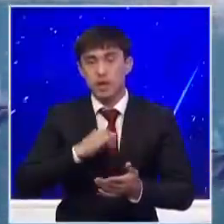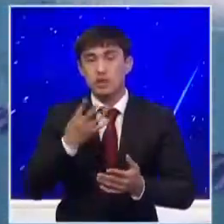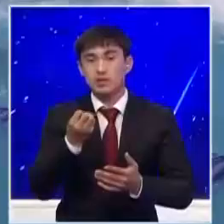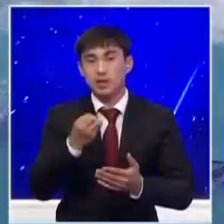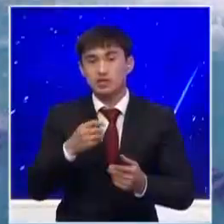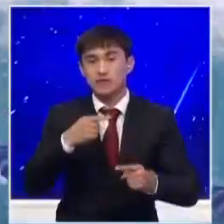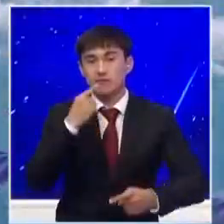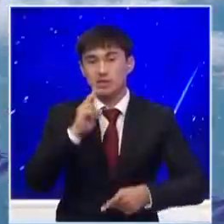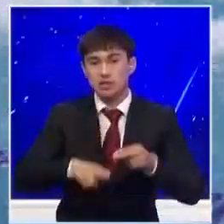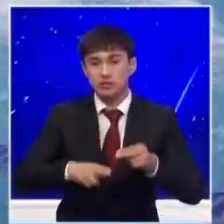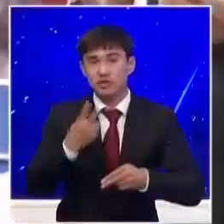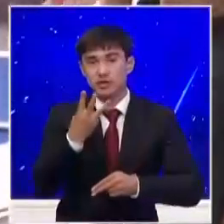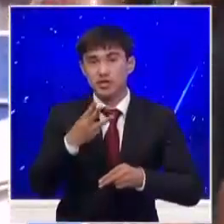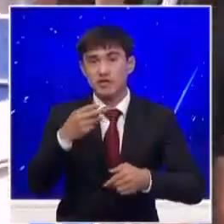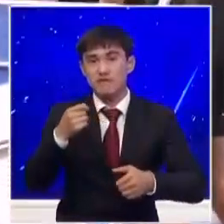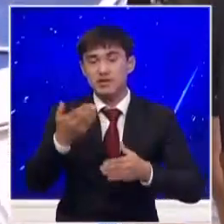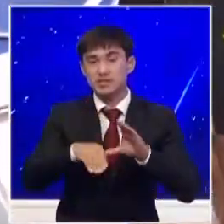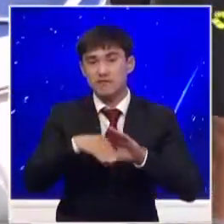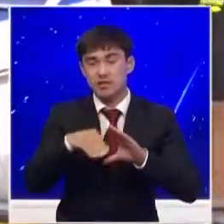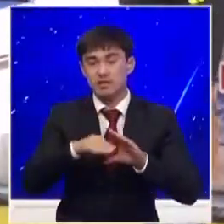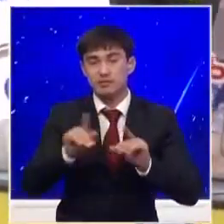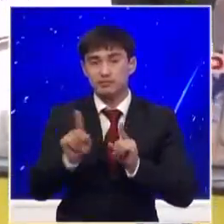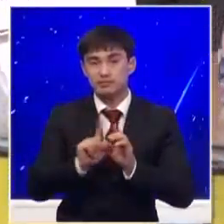также финишировала третьей в эстафете.